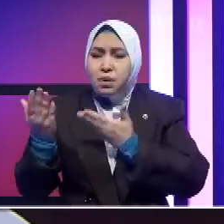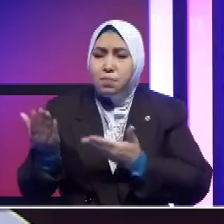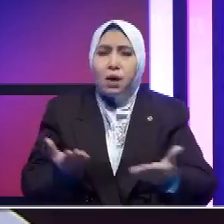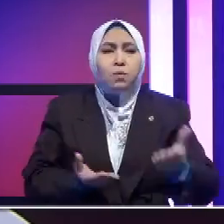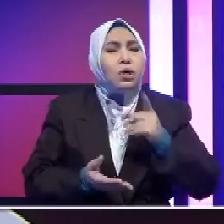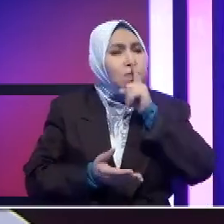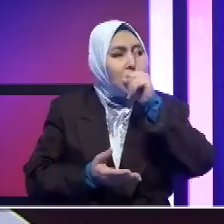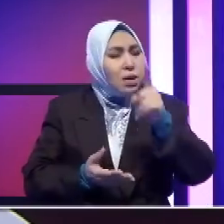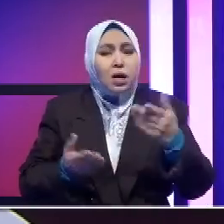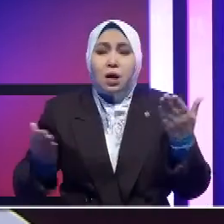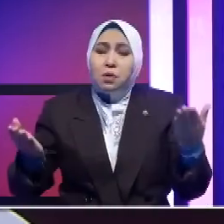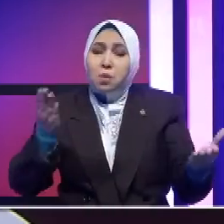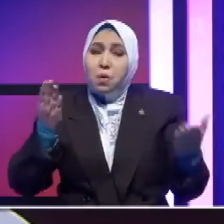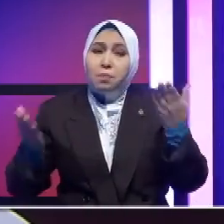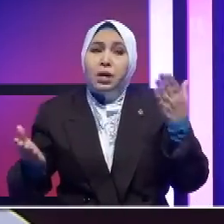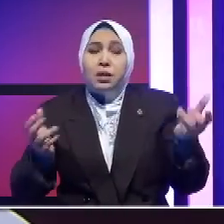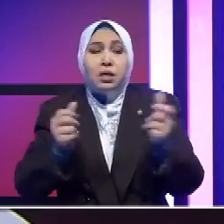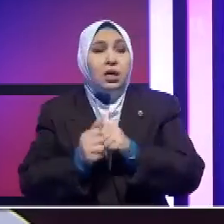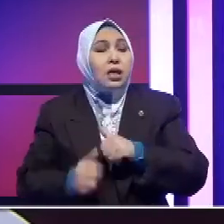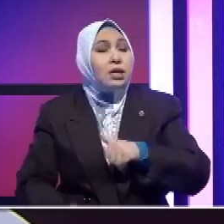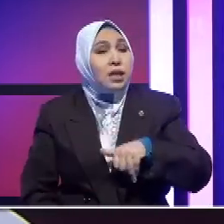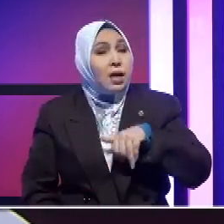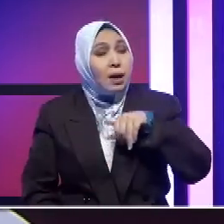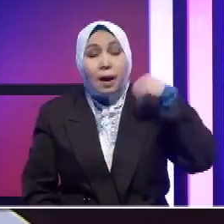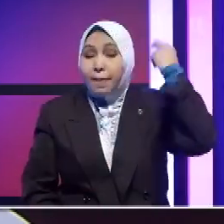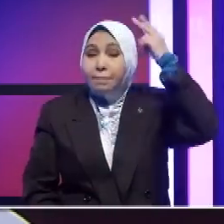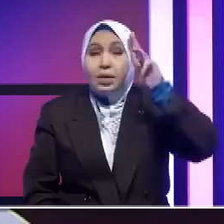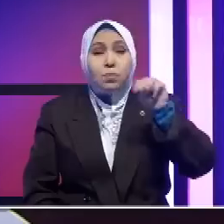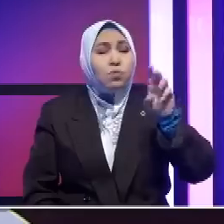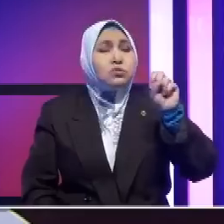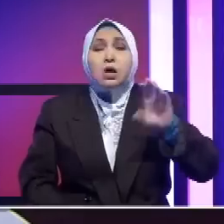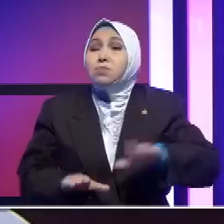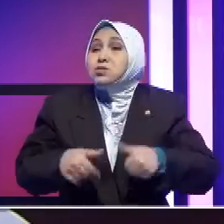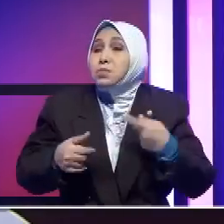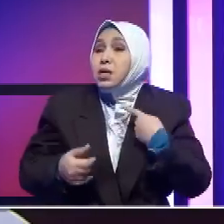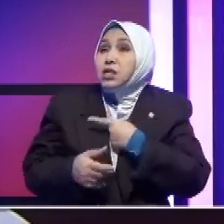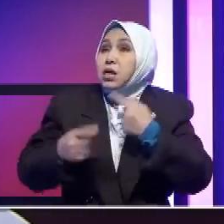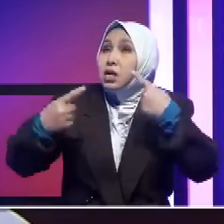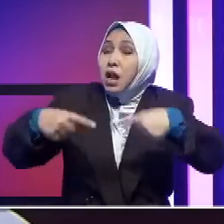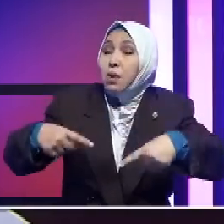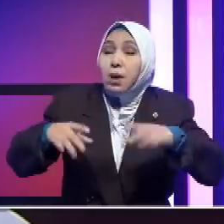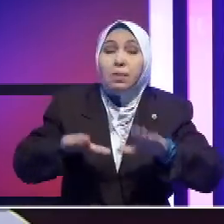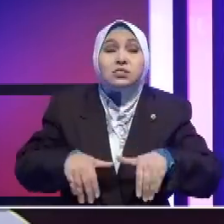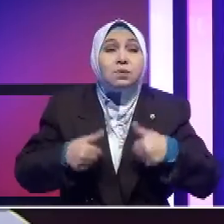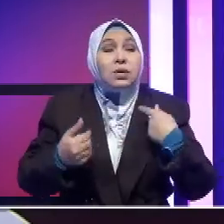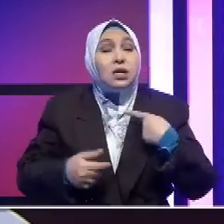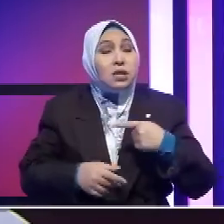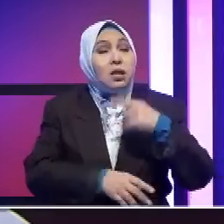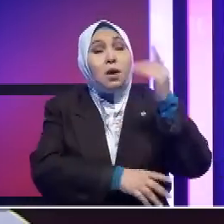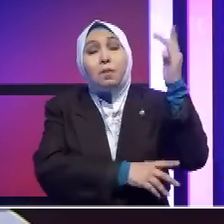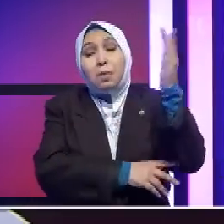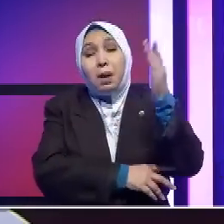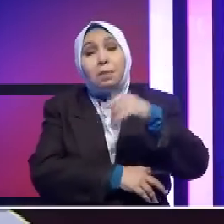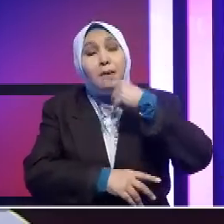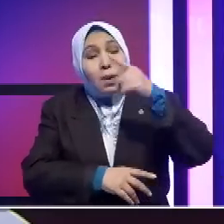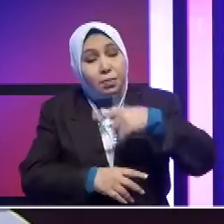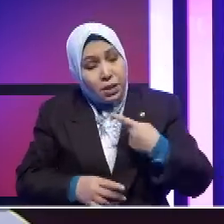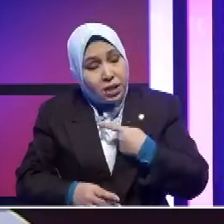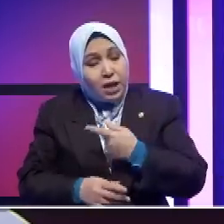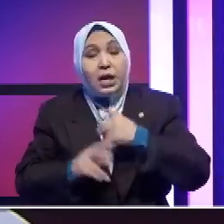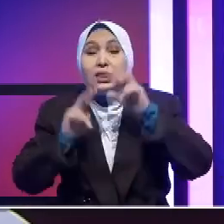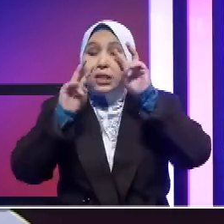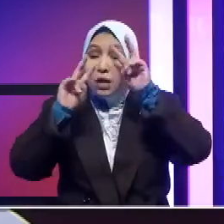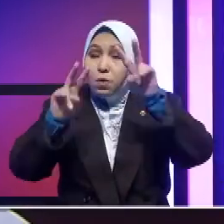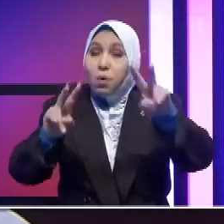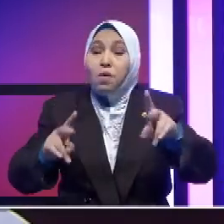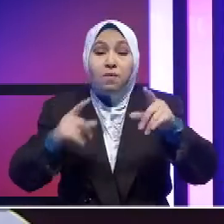kebenaran berbanding dengan Nabi Musa. Macam mana kita nak lawan? Ya, macam mana kita nak berhujah? Ini yang kita akan tengok antara